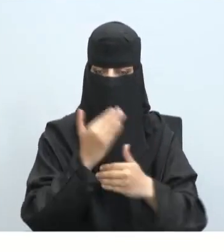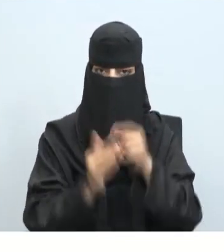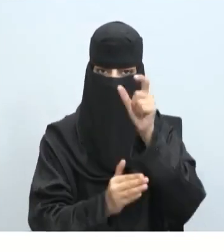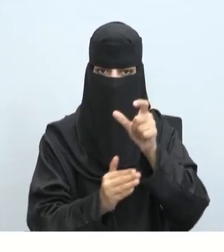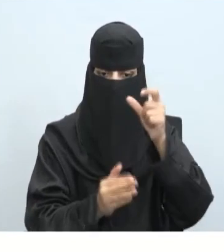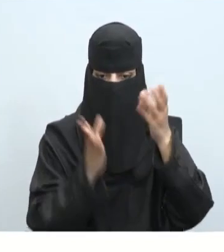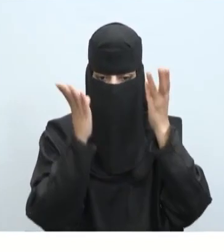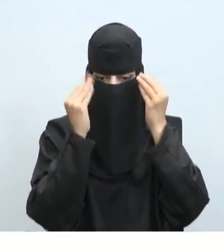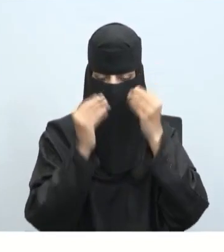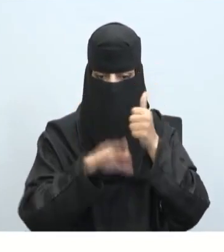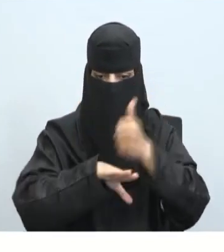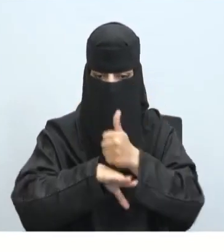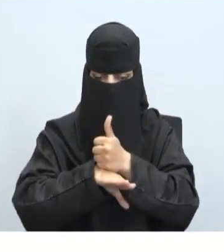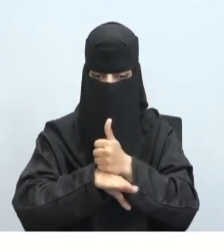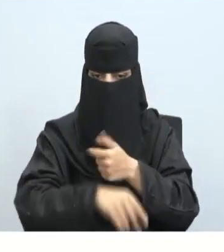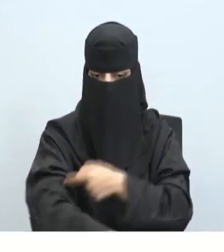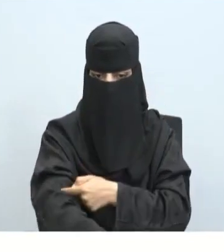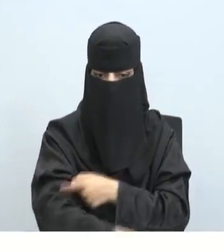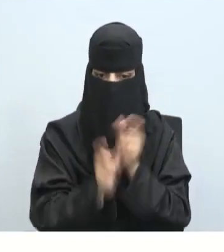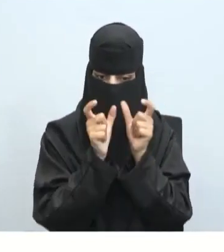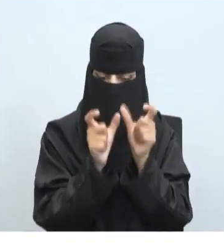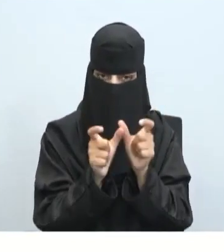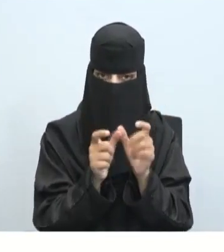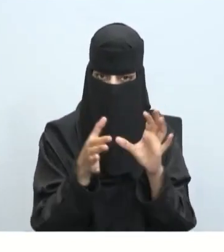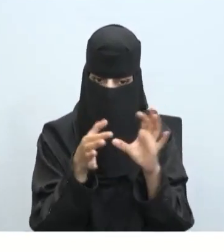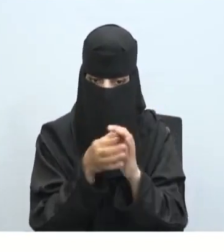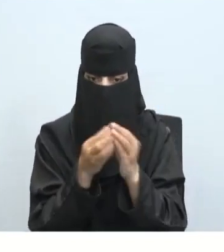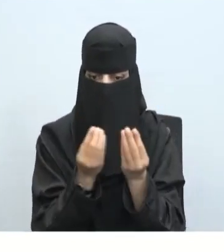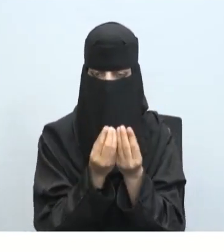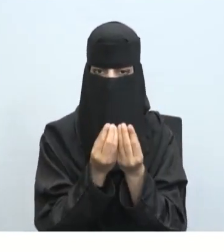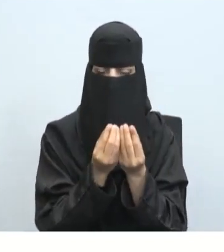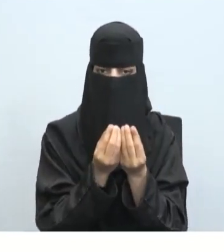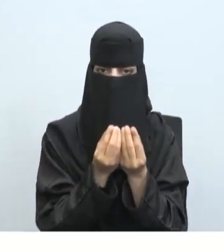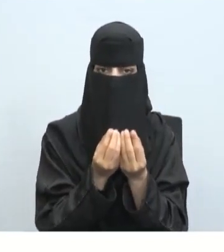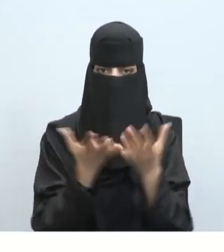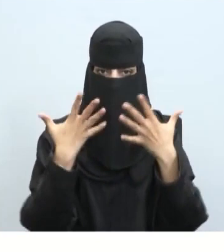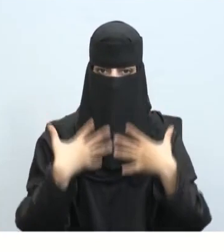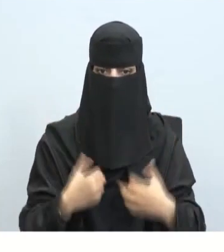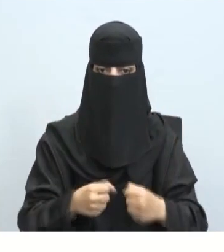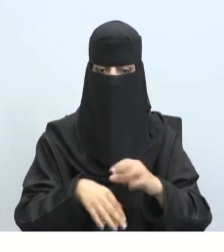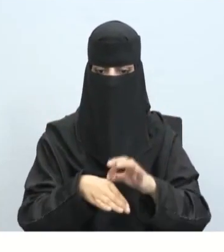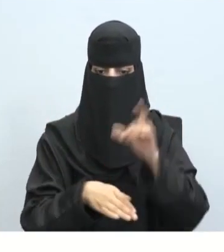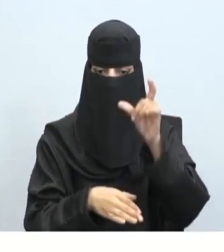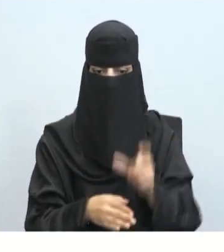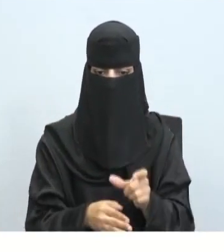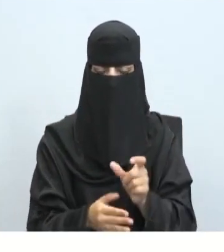المسلمون اسس الطب واعتنوا به لارتباطه بصحه